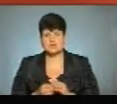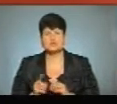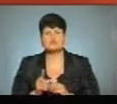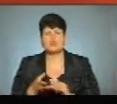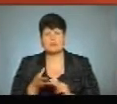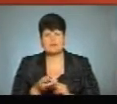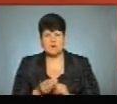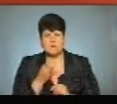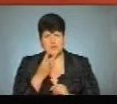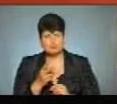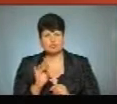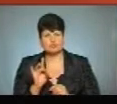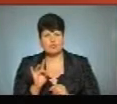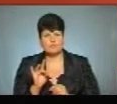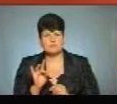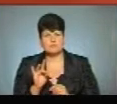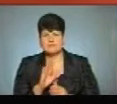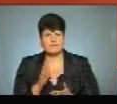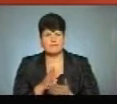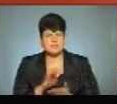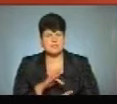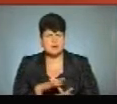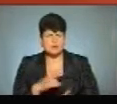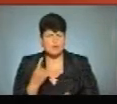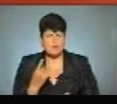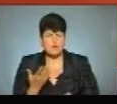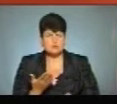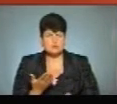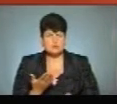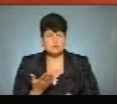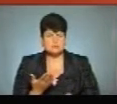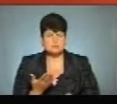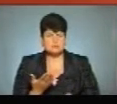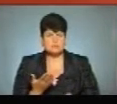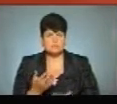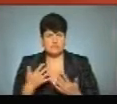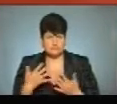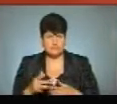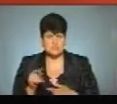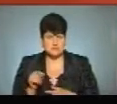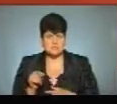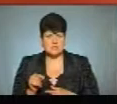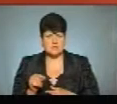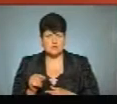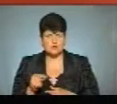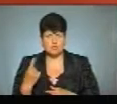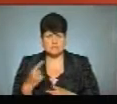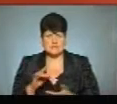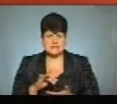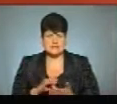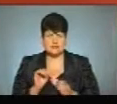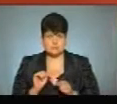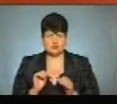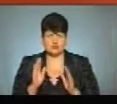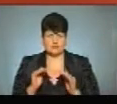впливає? Бачимо, що Дрогобич не є центром області, скажімо так, як Тернопіль. Тобто, вже оцей критерій, що саме обласні центри можуть